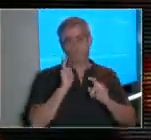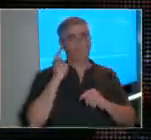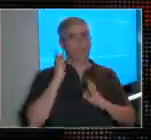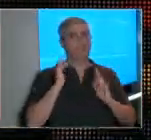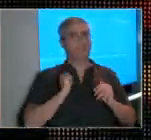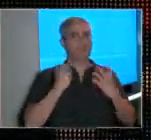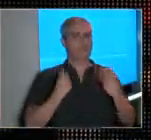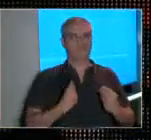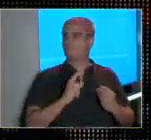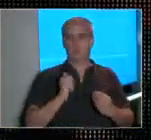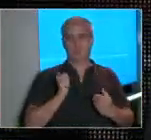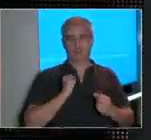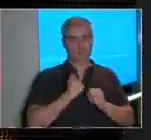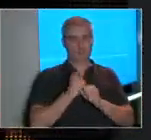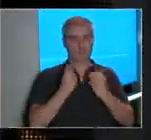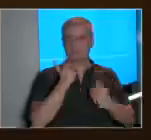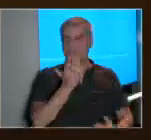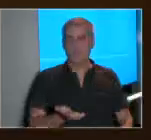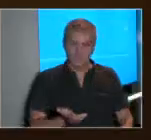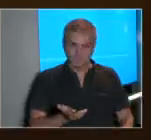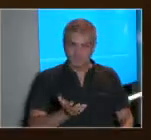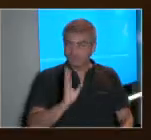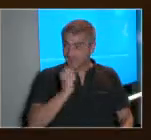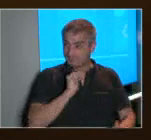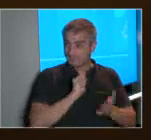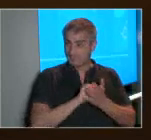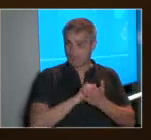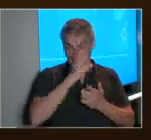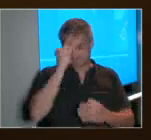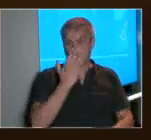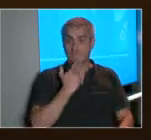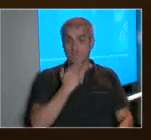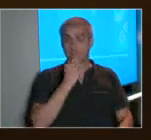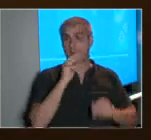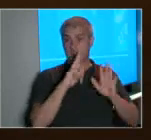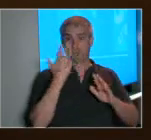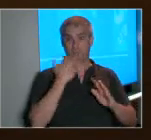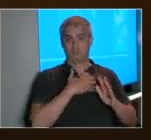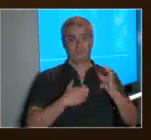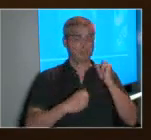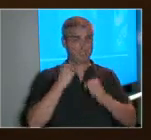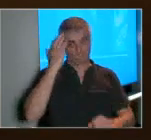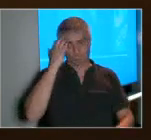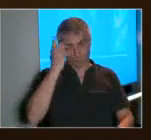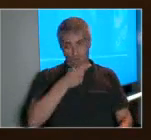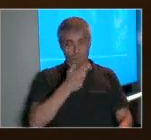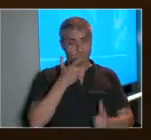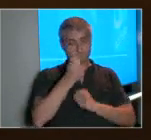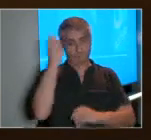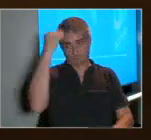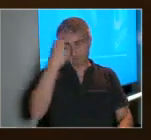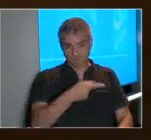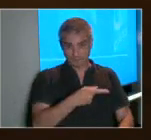טובים, ולא על חיילים שעושים דברים רעים. לו חלילה ילד ישראלי בן 9 היה נפצע קשה בראשו מירי של